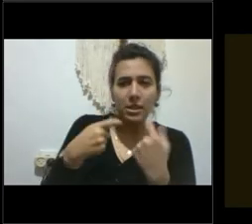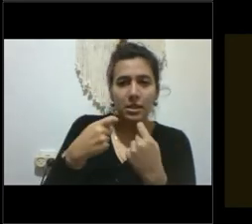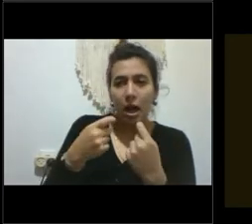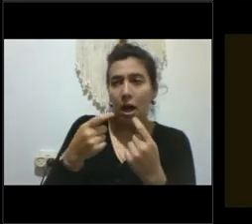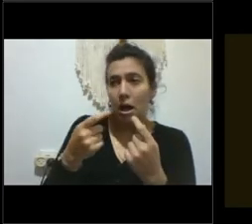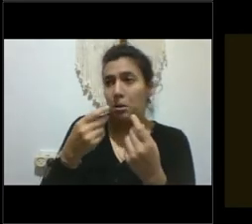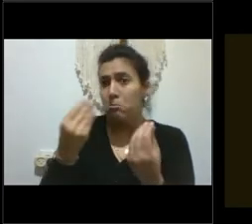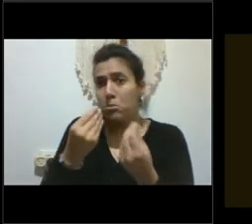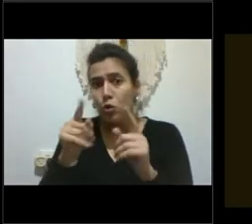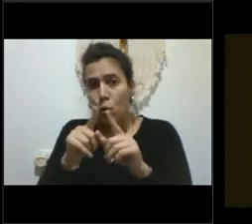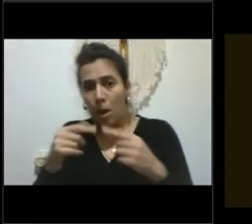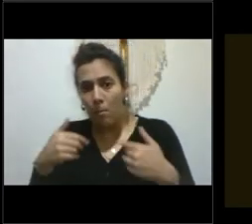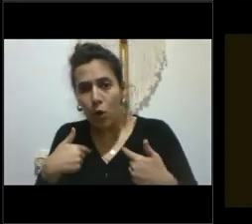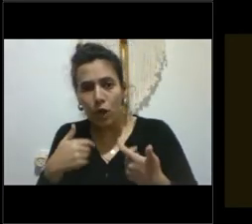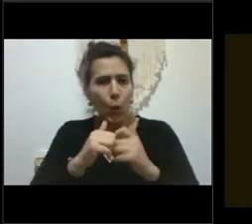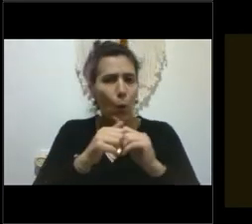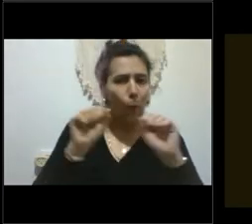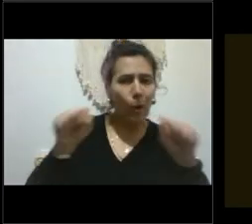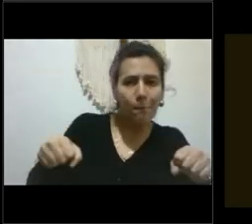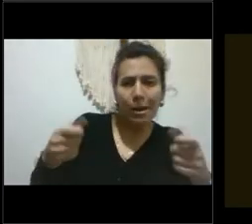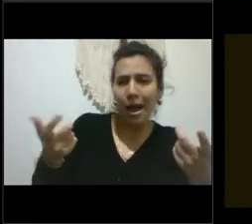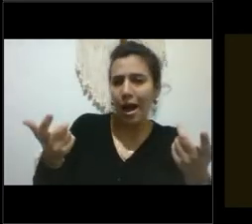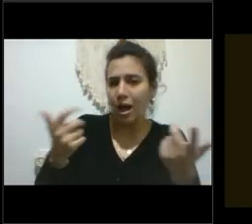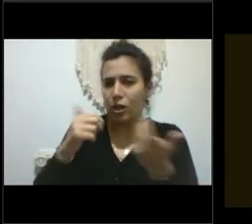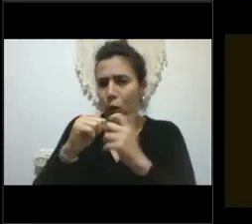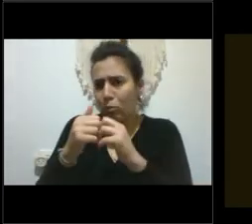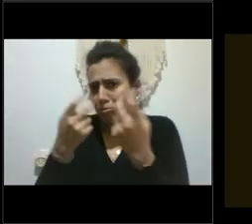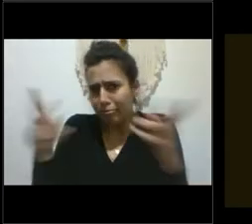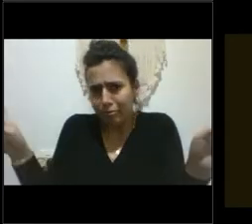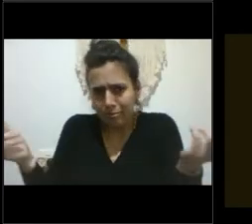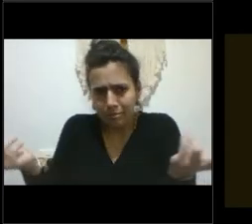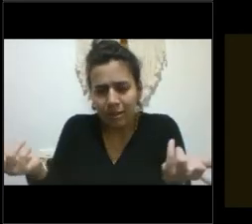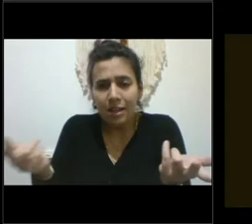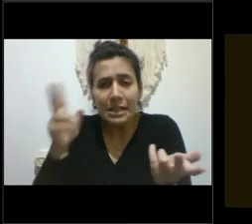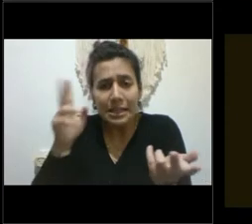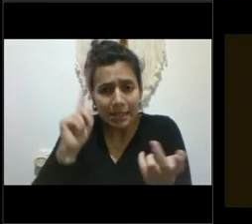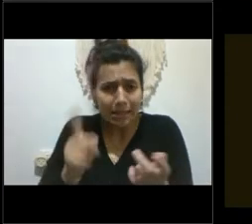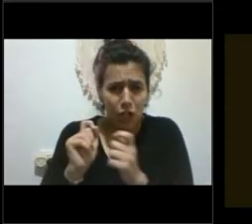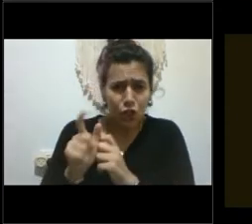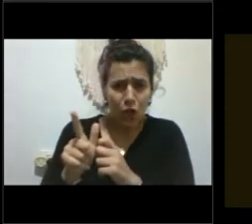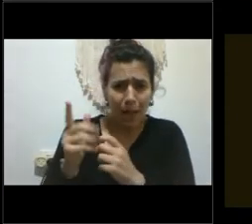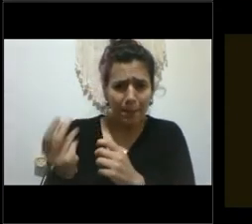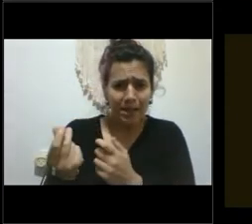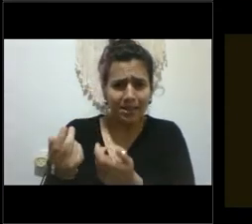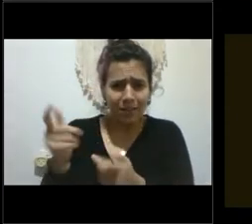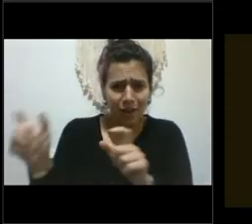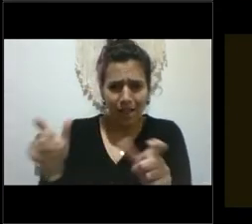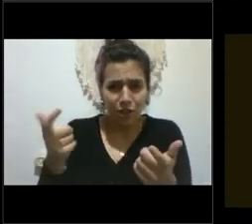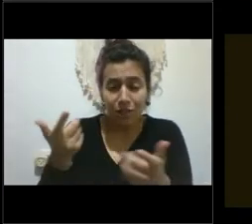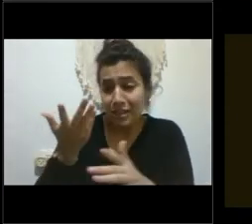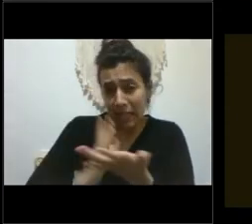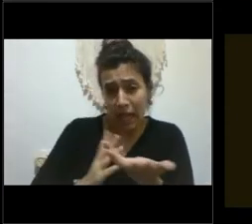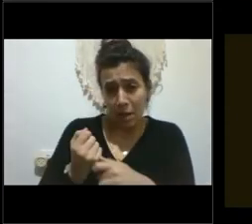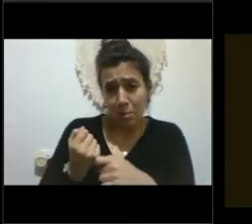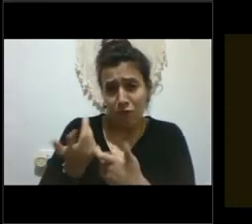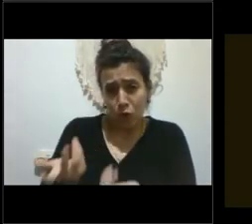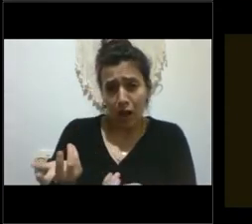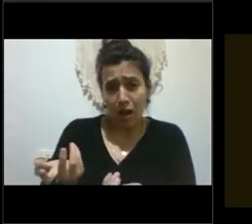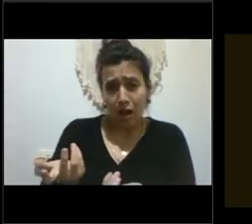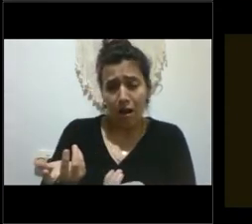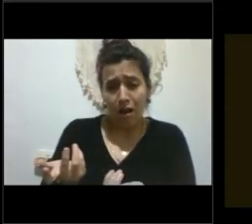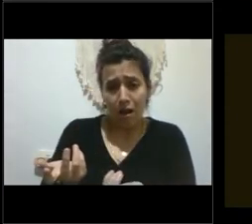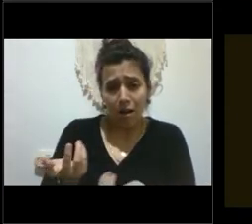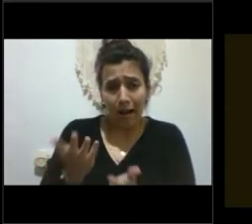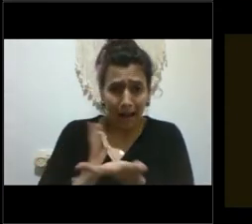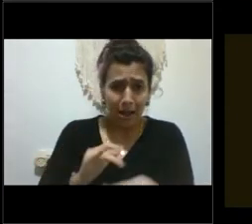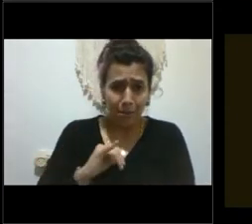או boots on the ground שאתם רוצים, צריך לשלם כסף לאנשים. זה חלק מהעבודה, זה חלק מהעניין. ככל שעושים יותר דברים